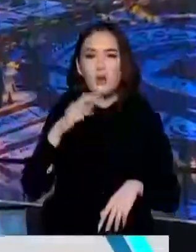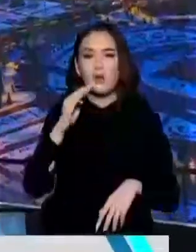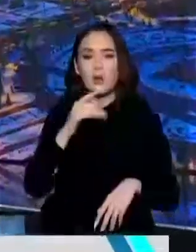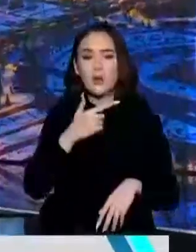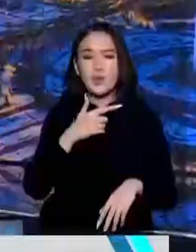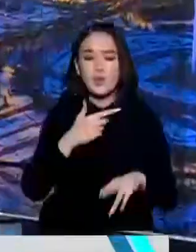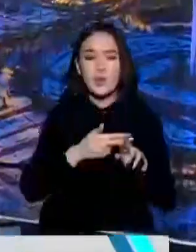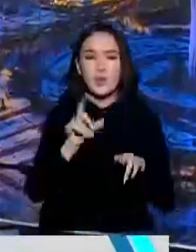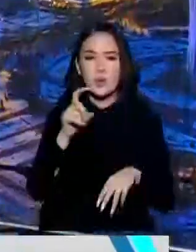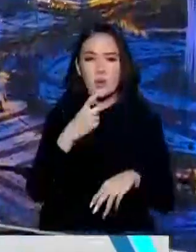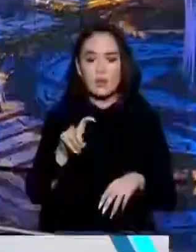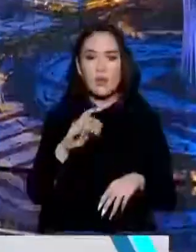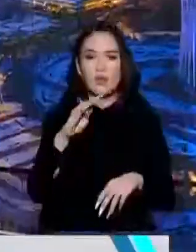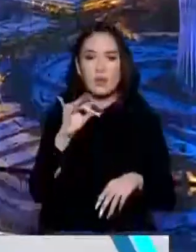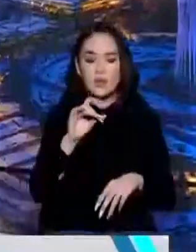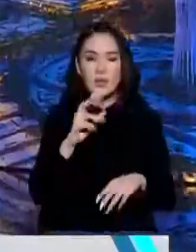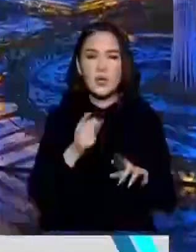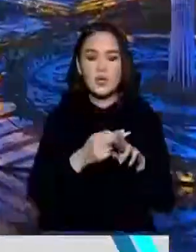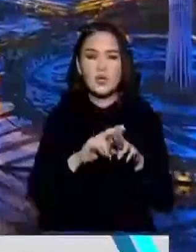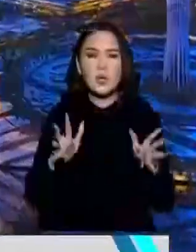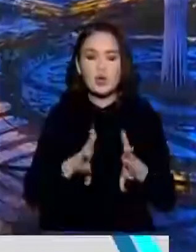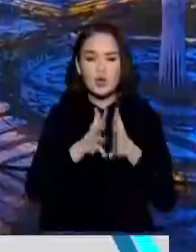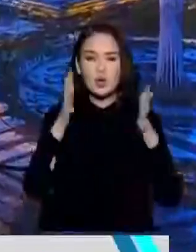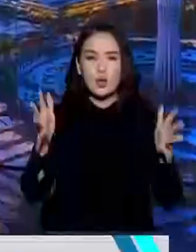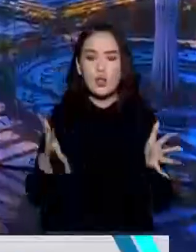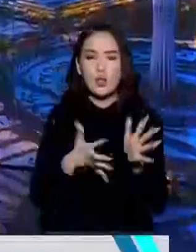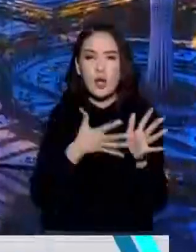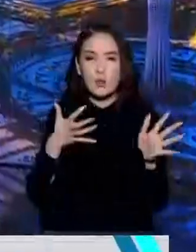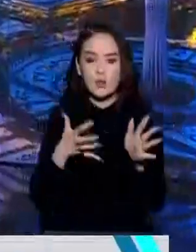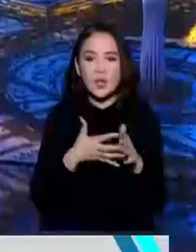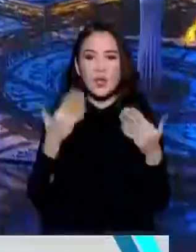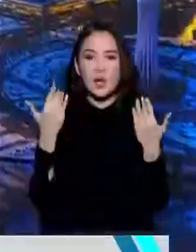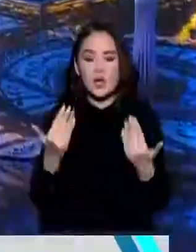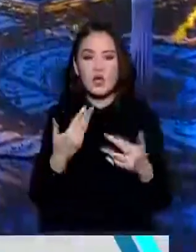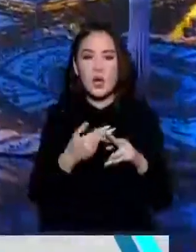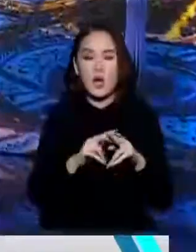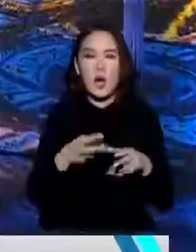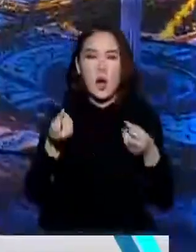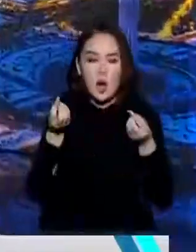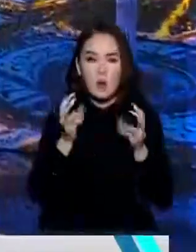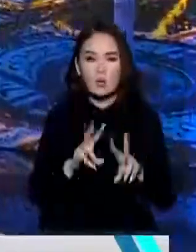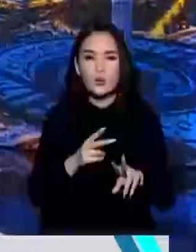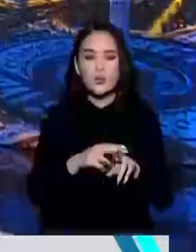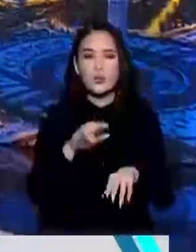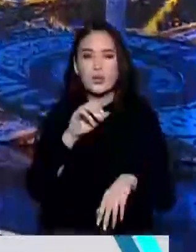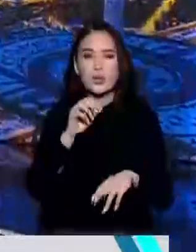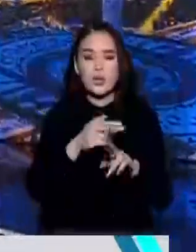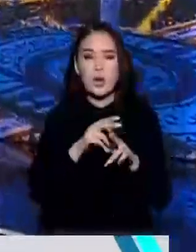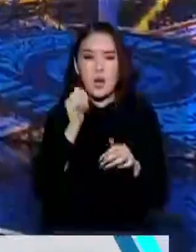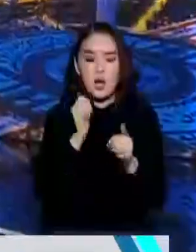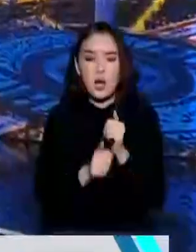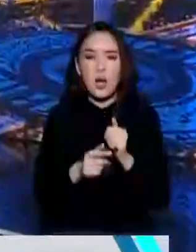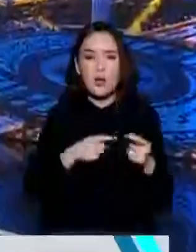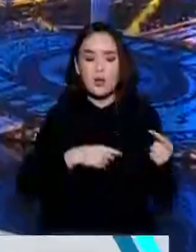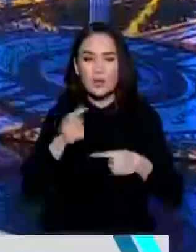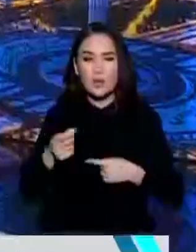қазір ақпараттық технологиялар саласында үлкен тапшылық, ақпараттық қауіпсіздік, дата сайенс, ақпаратпен жұмыс